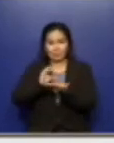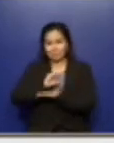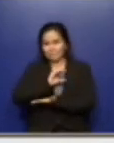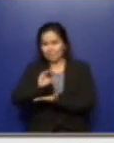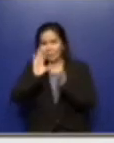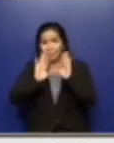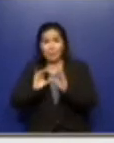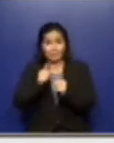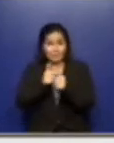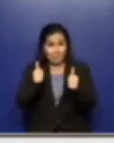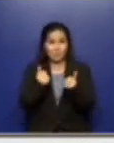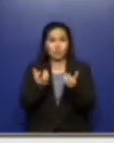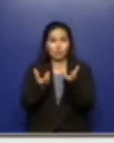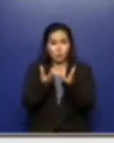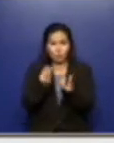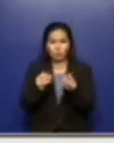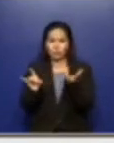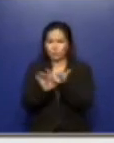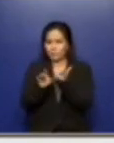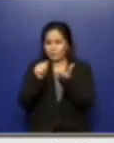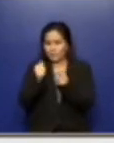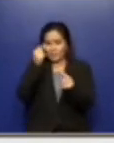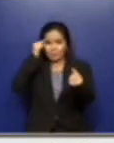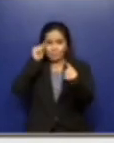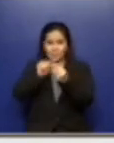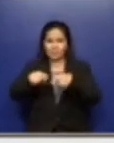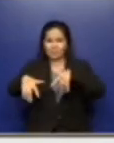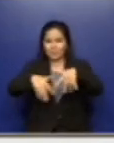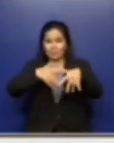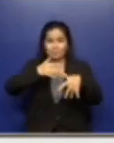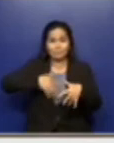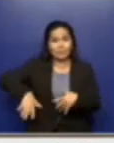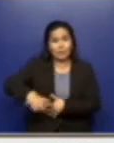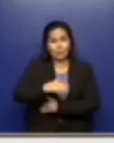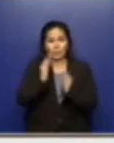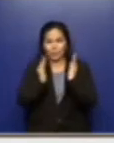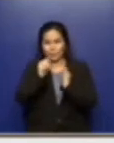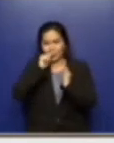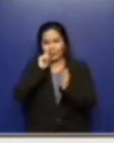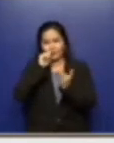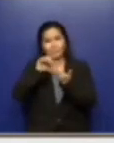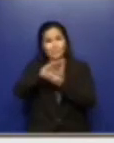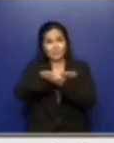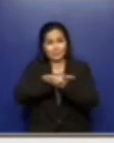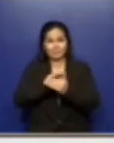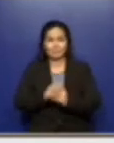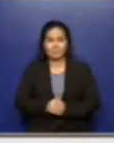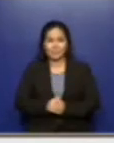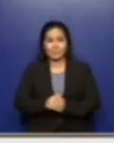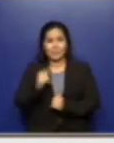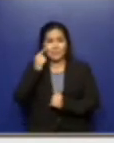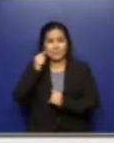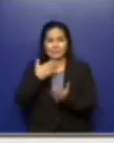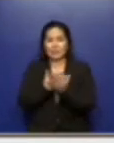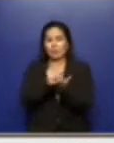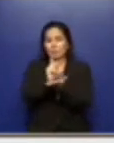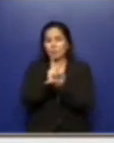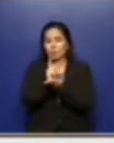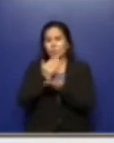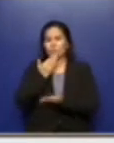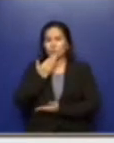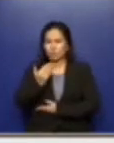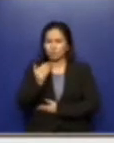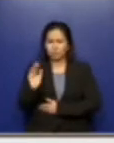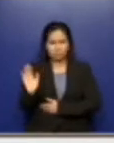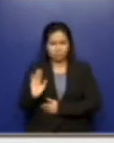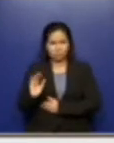ดุลอย่างมีคุณภาพเพื่อพี่น้องประชาชนและคนไทยทั้งประเทศไม่ใช่ว่าสร้างหนี้ตลอดชีวิต